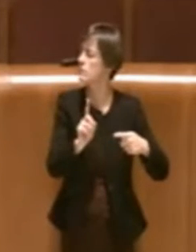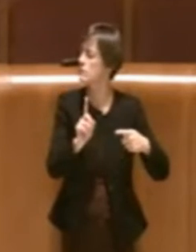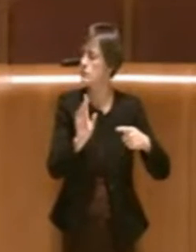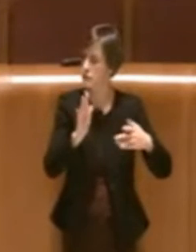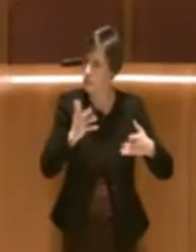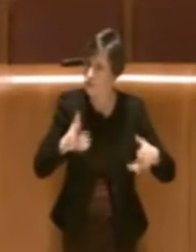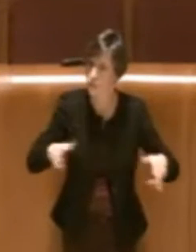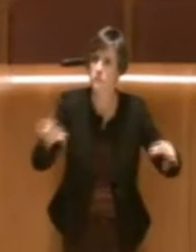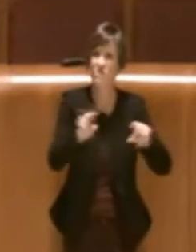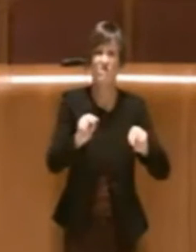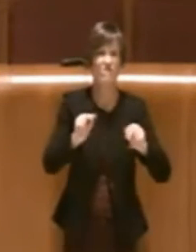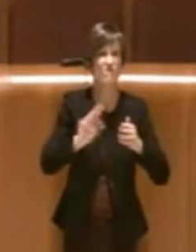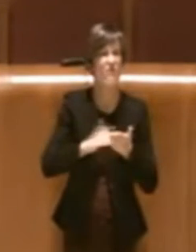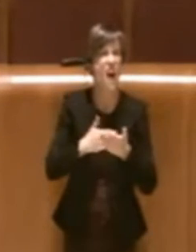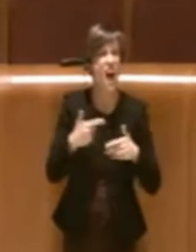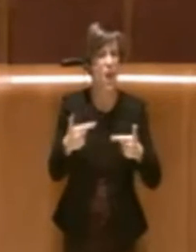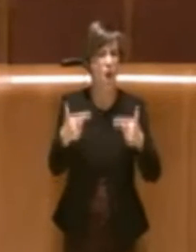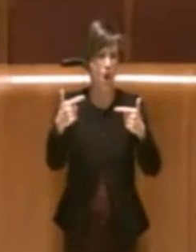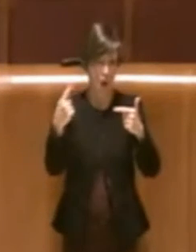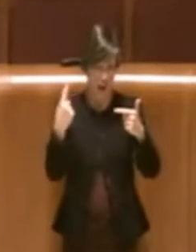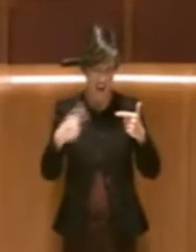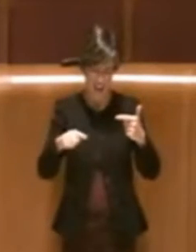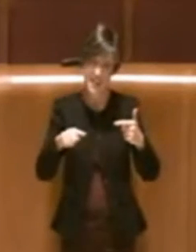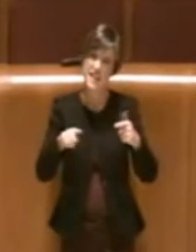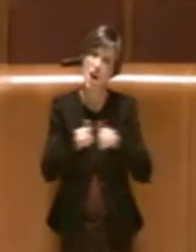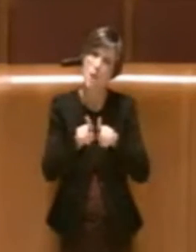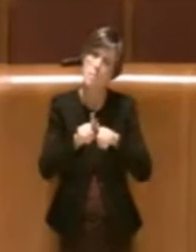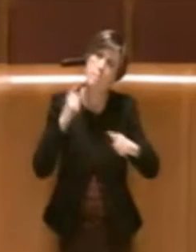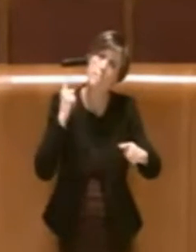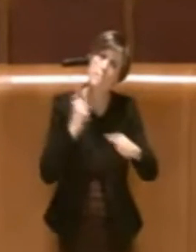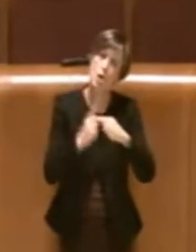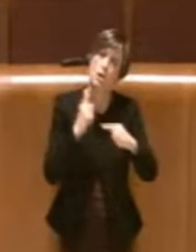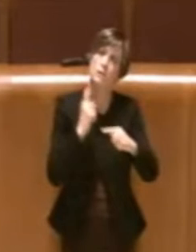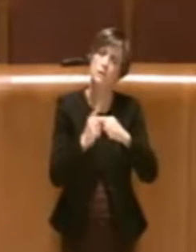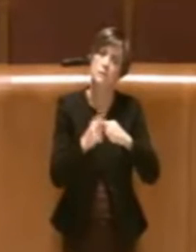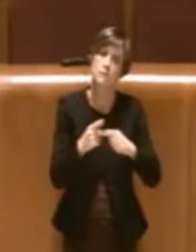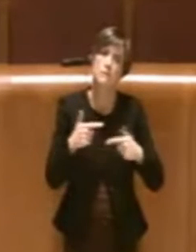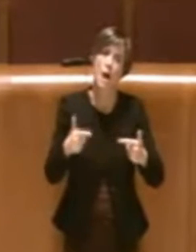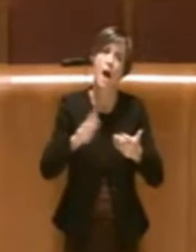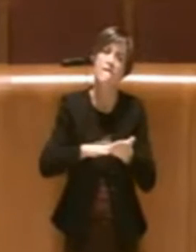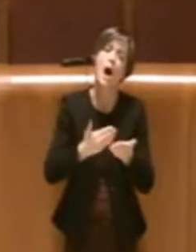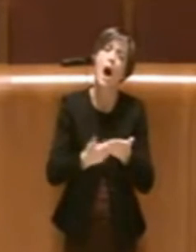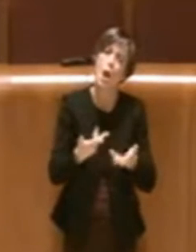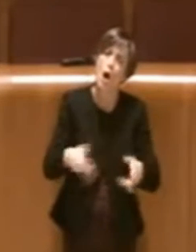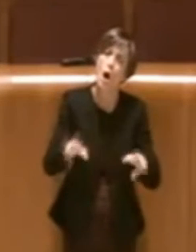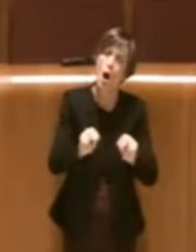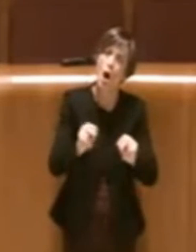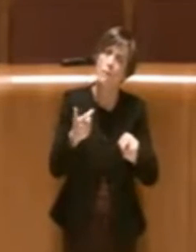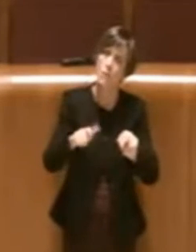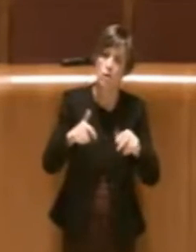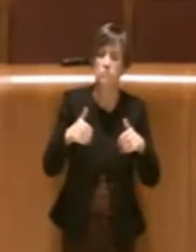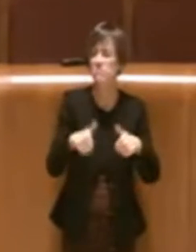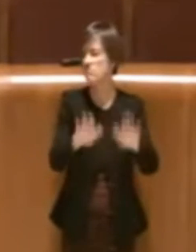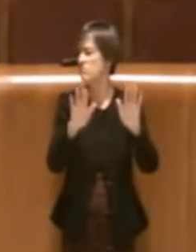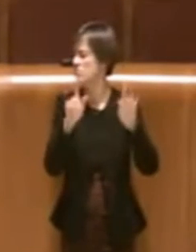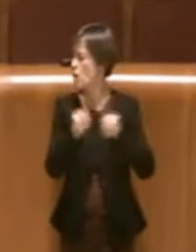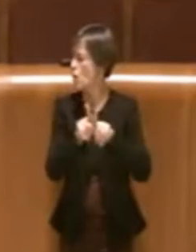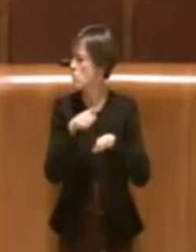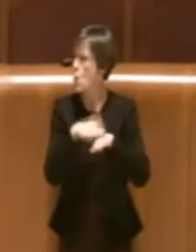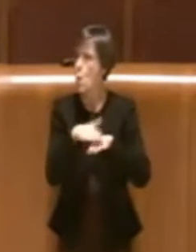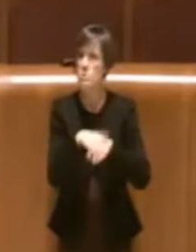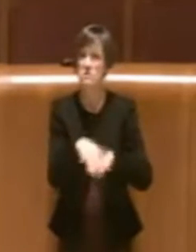valorizzarlo, come diceva prima l'assessore, in senso positivo, di dargli un valore, perché lasciato lì così, senza un